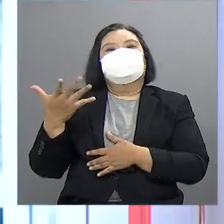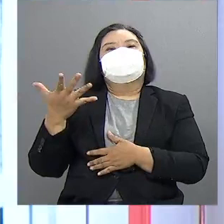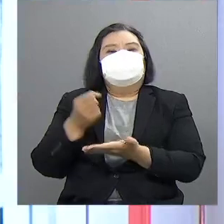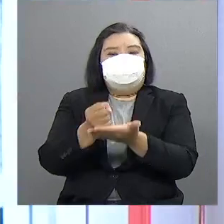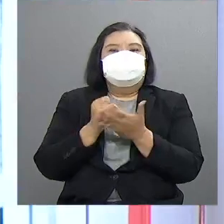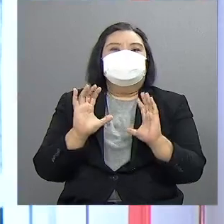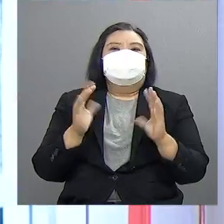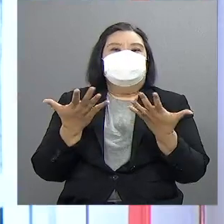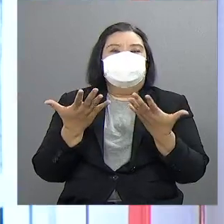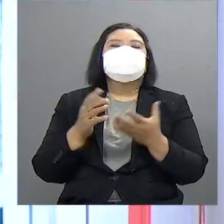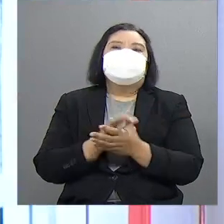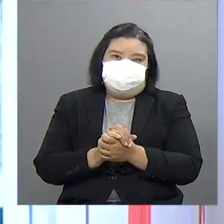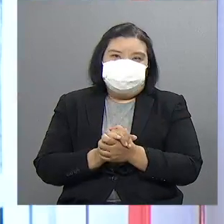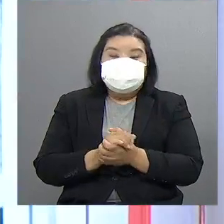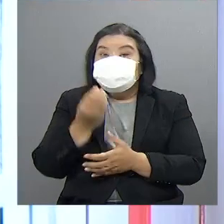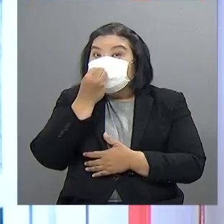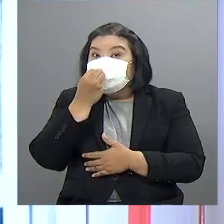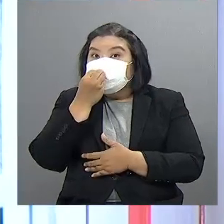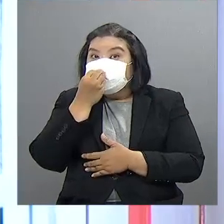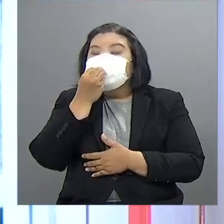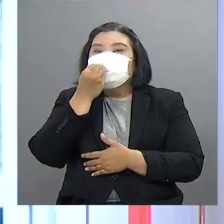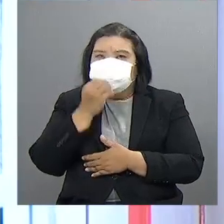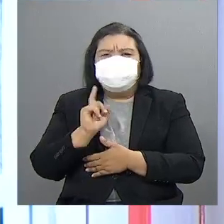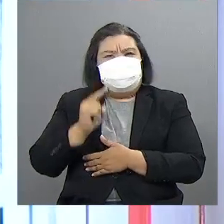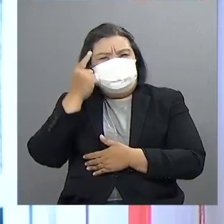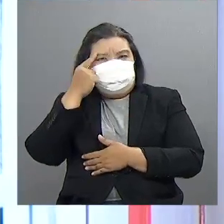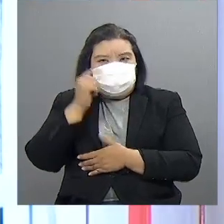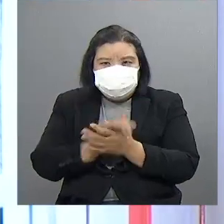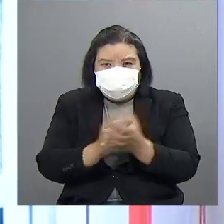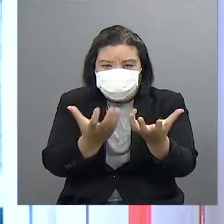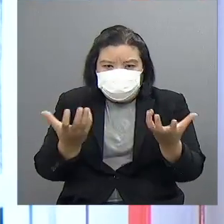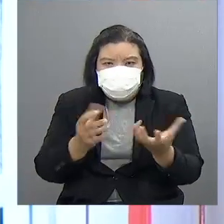ของอาหารการกินด้วยคุณผู้ชมครับอาจจะต้องเลือกให้ดีด้วยนะครับเลือกสารอาหาร